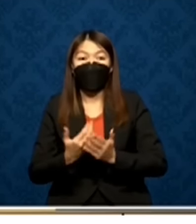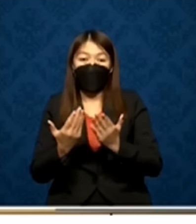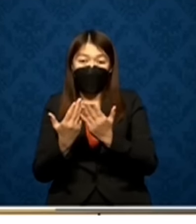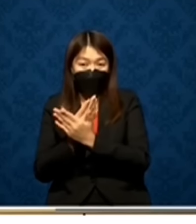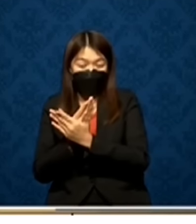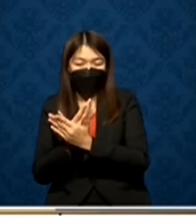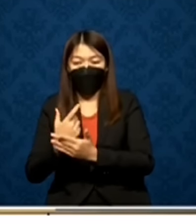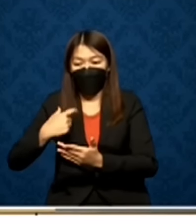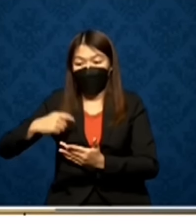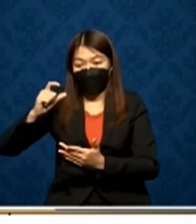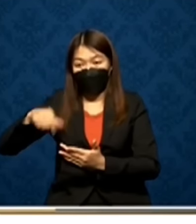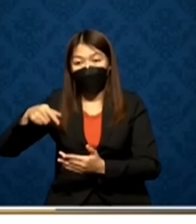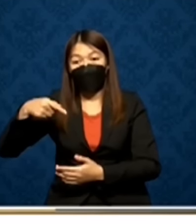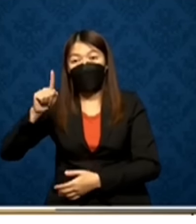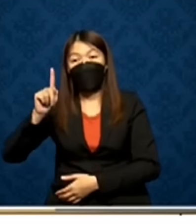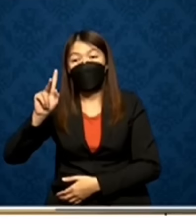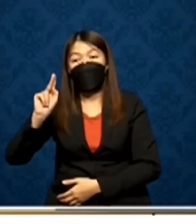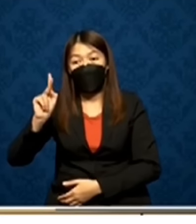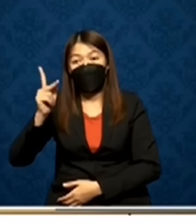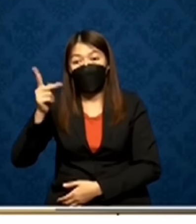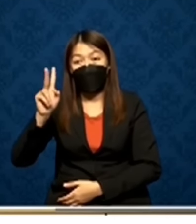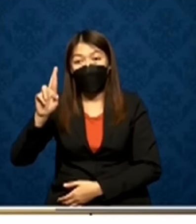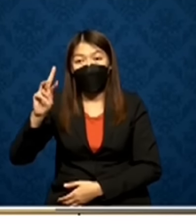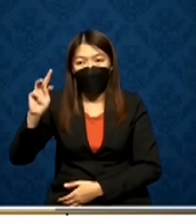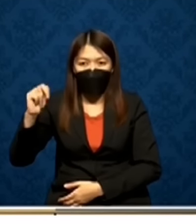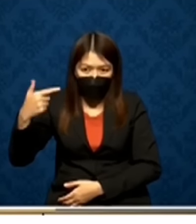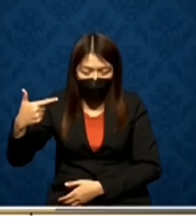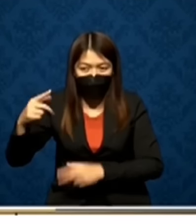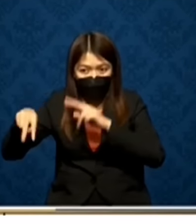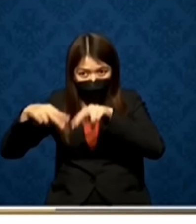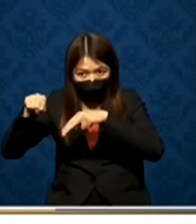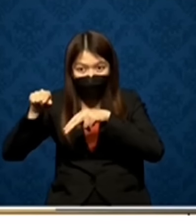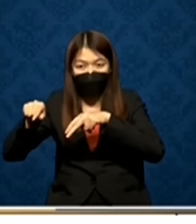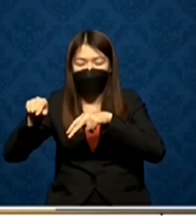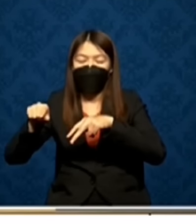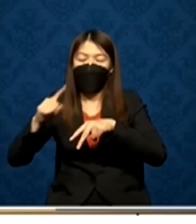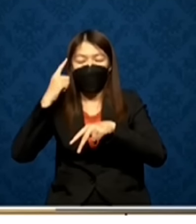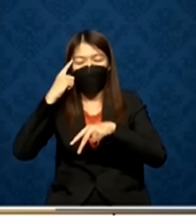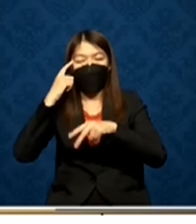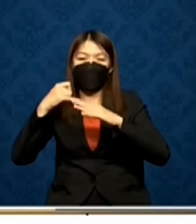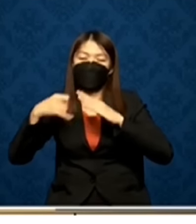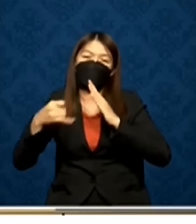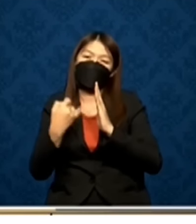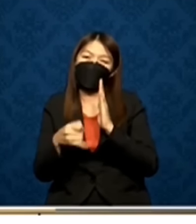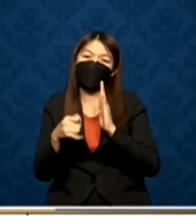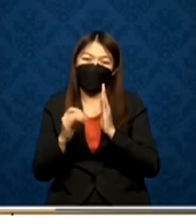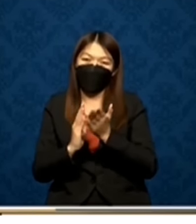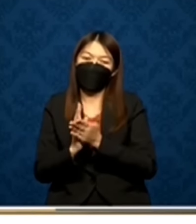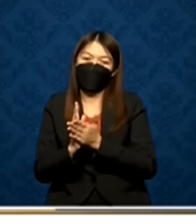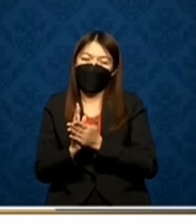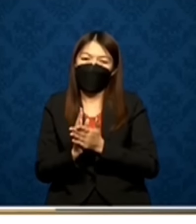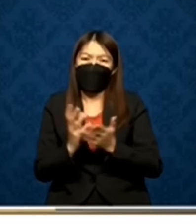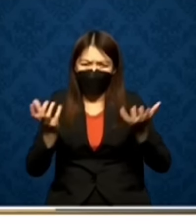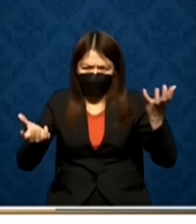องเนี่ยผมคิดว่าเป็นสิ่งที่ไม่ถูกต้องเพราะเรื่องเดิมเนี่ยศาลยุติธรรมก็ให้ความยุติธร